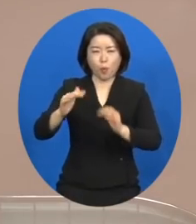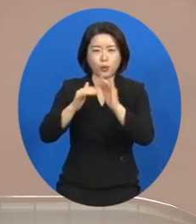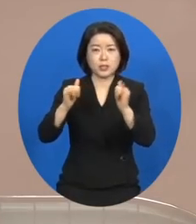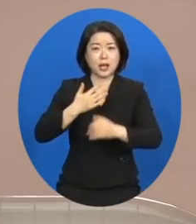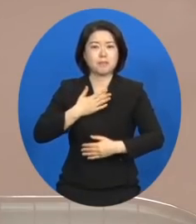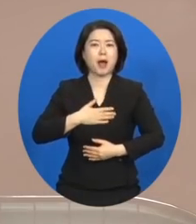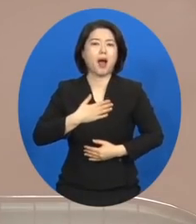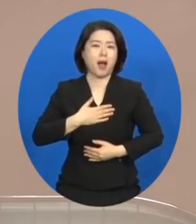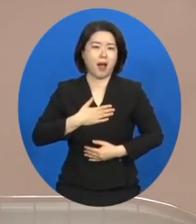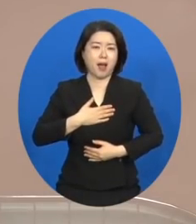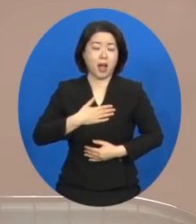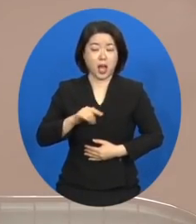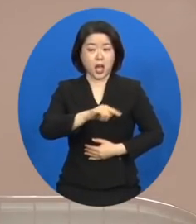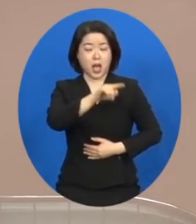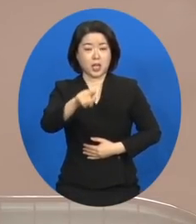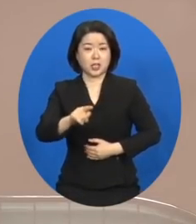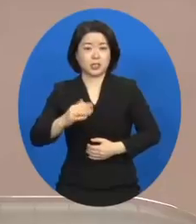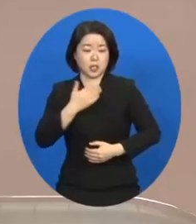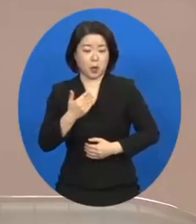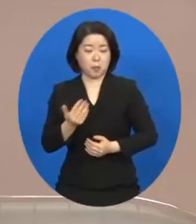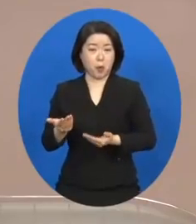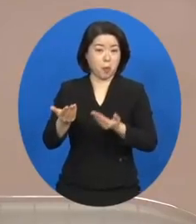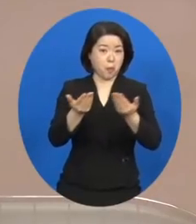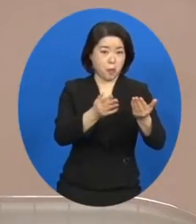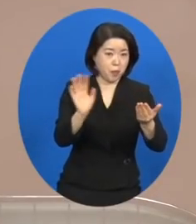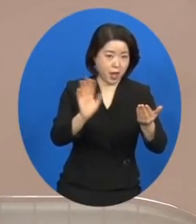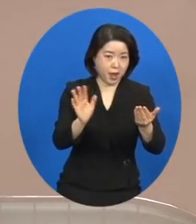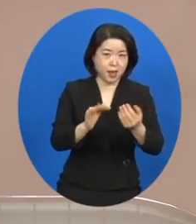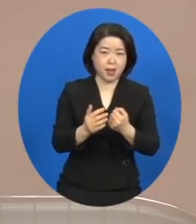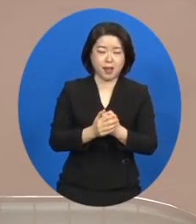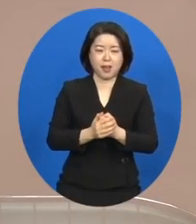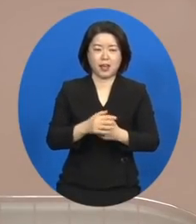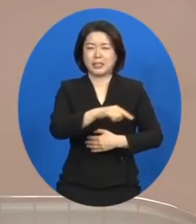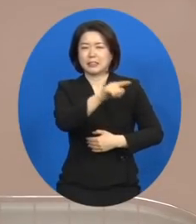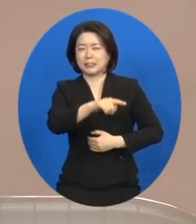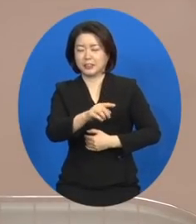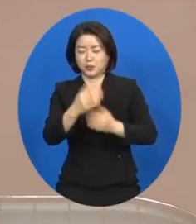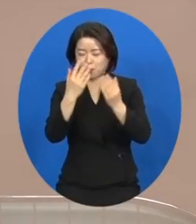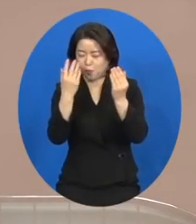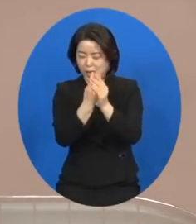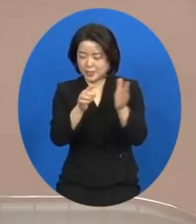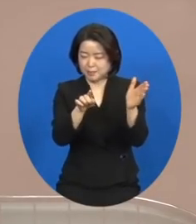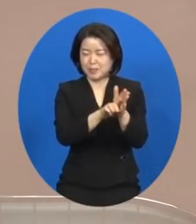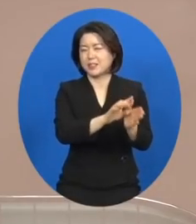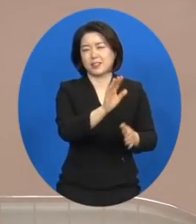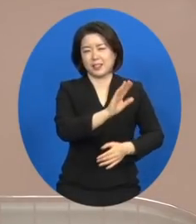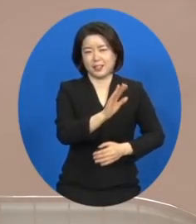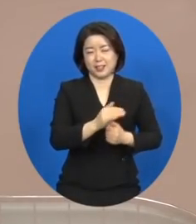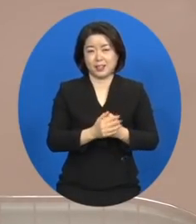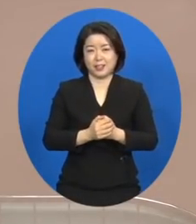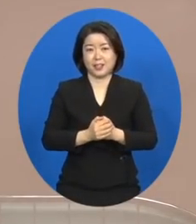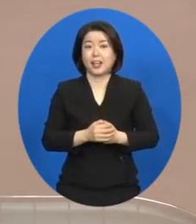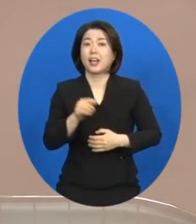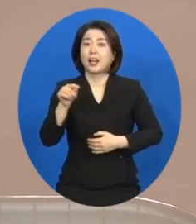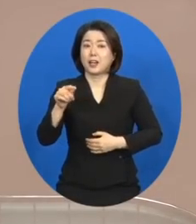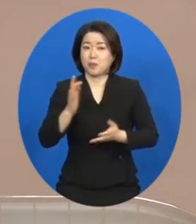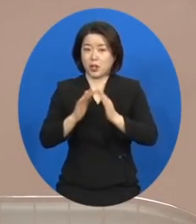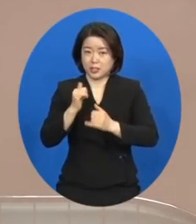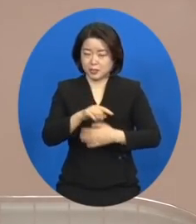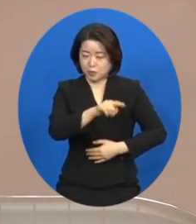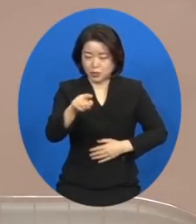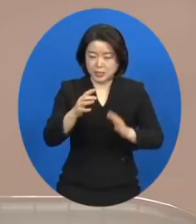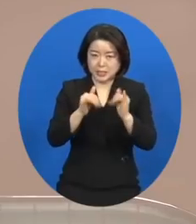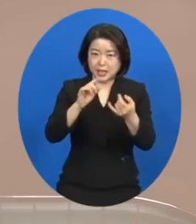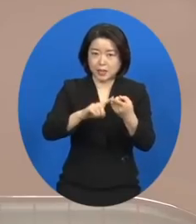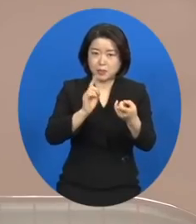계심으로 그들에게 몸을 맡기지 않으셨다. 그들을 완전히 신뢰하진 않았다는 얘기예요. 그는 사람에 대해서는 어느 누구의 증언도